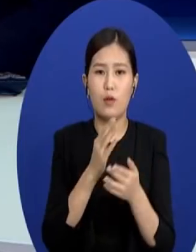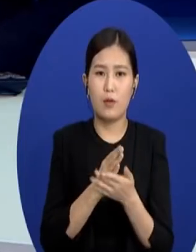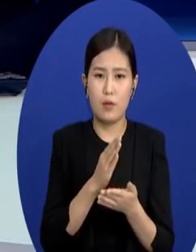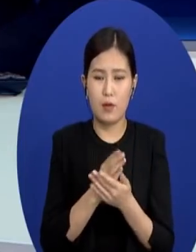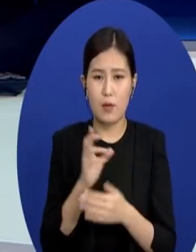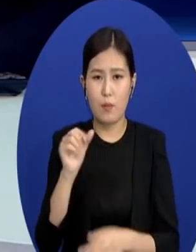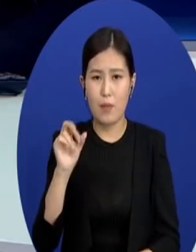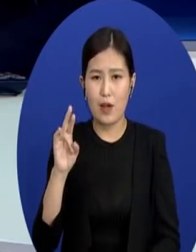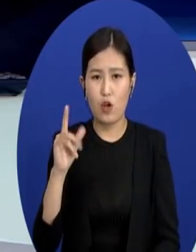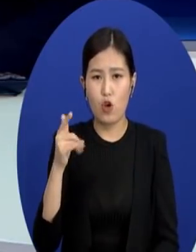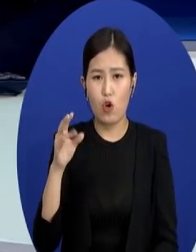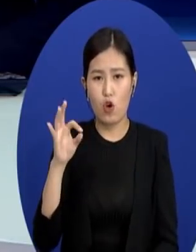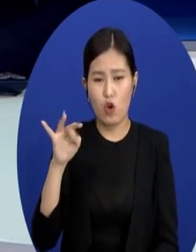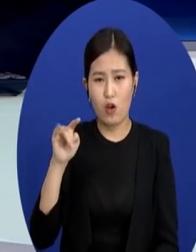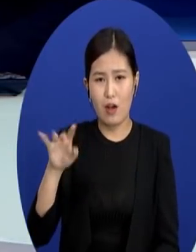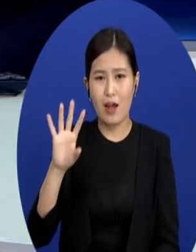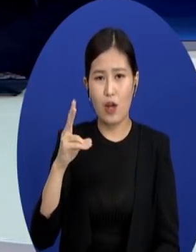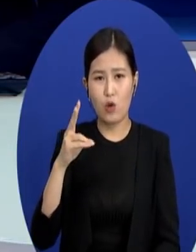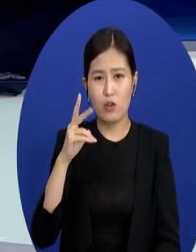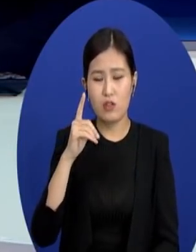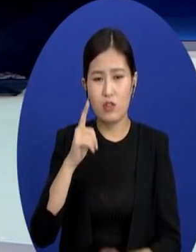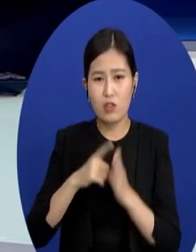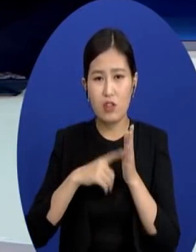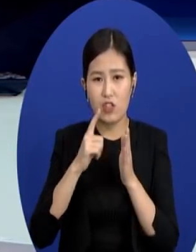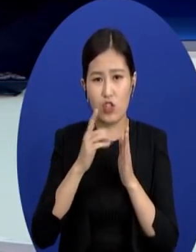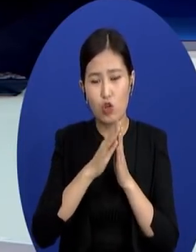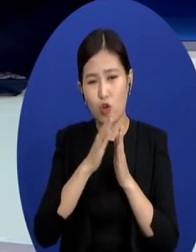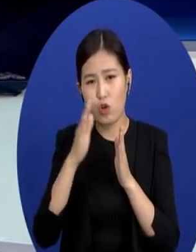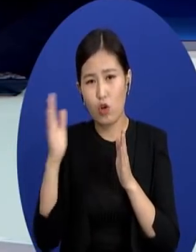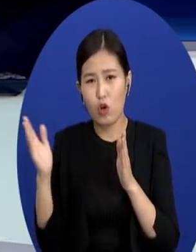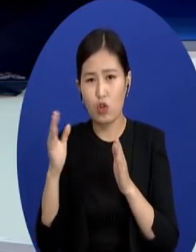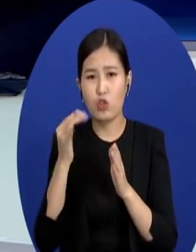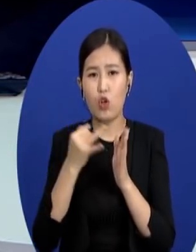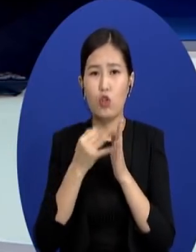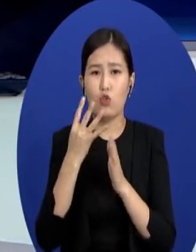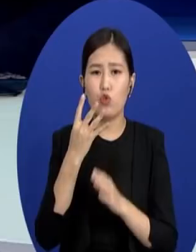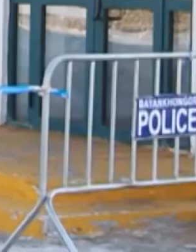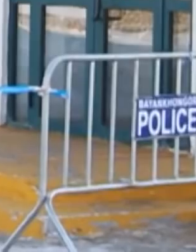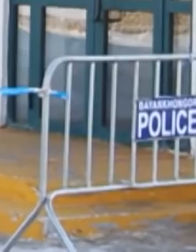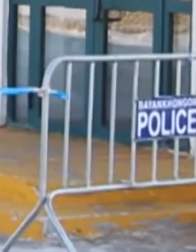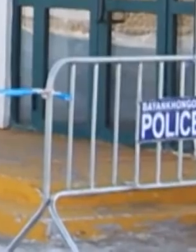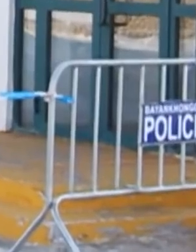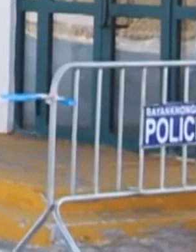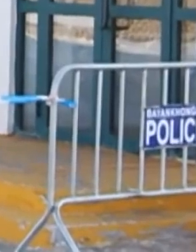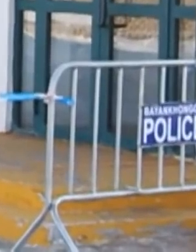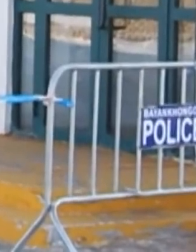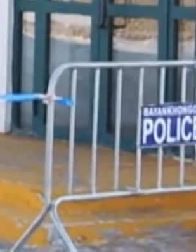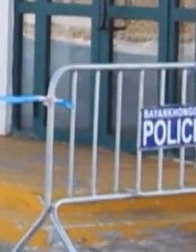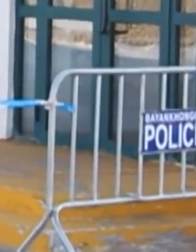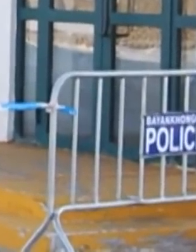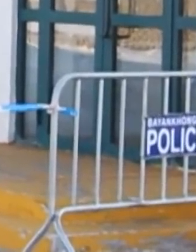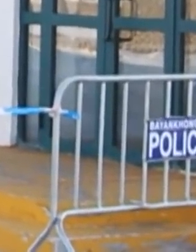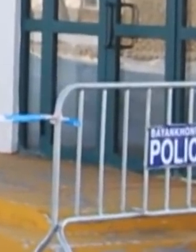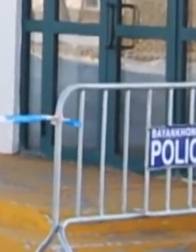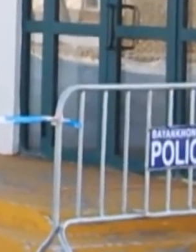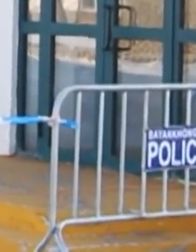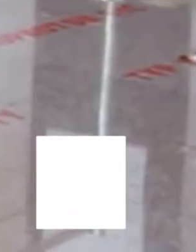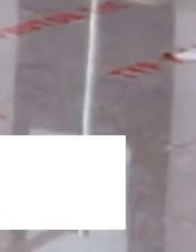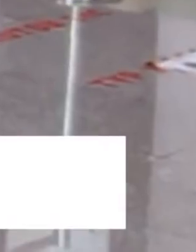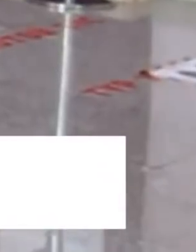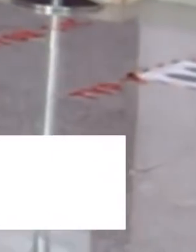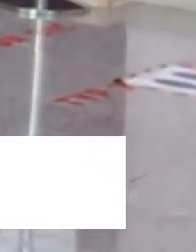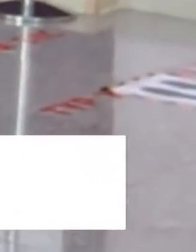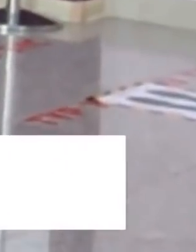дугаар сарын 1-ээс хойш нийтдээ 741 хүнээ хүлээн аваад байна. Цагаагаар